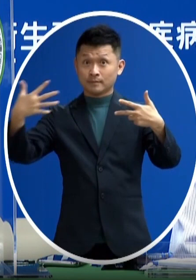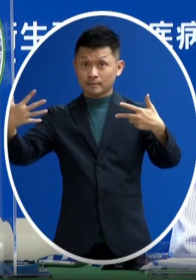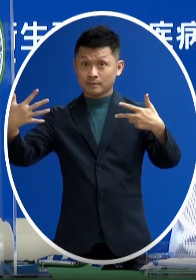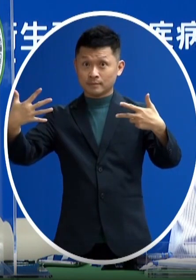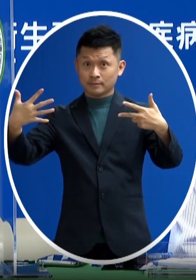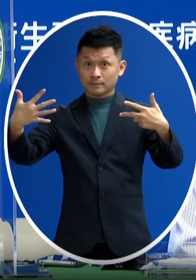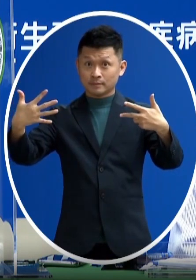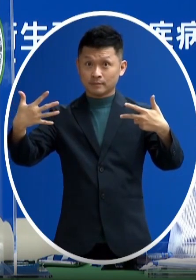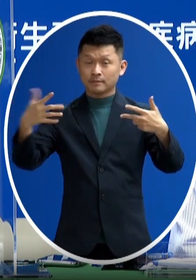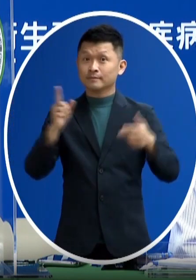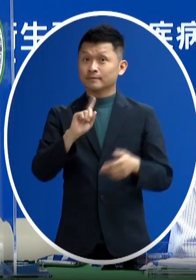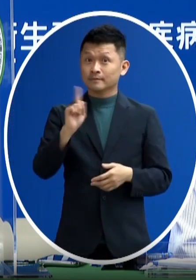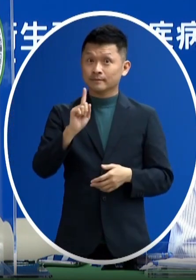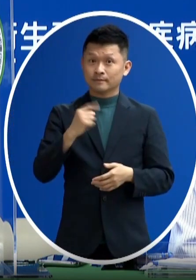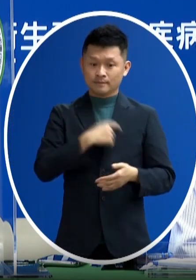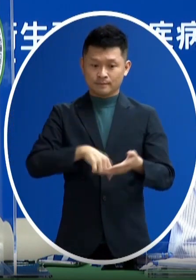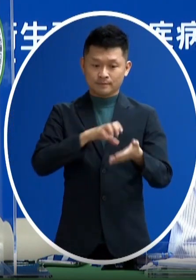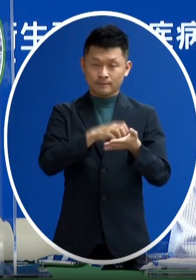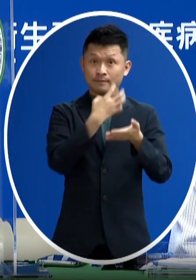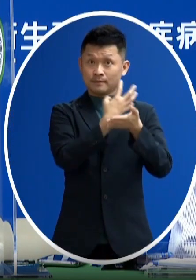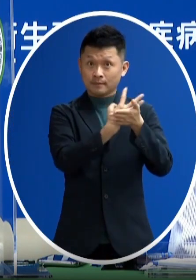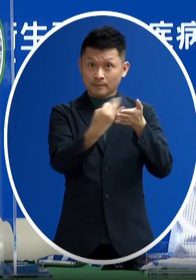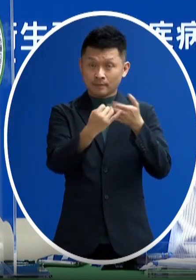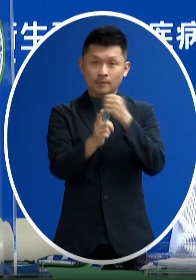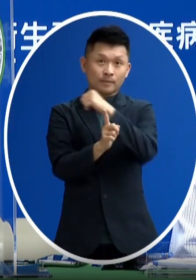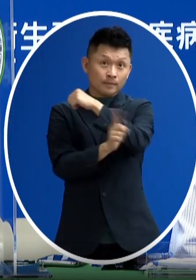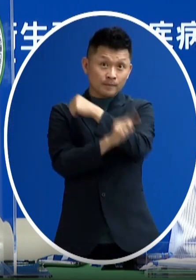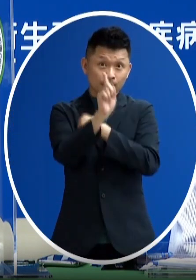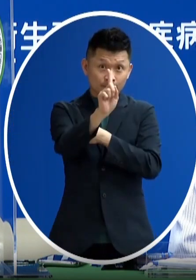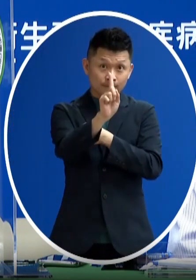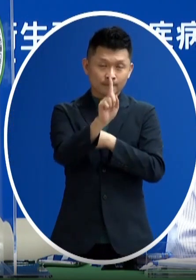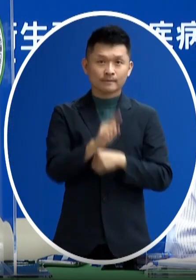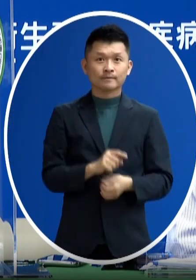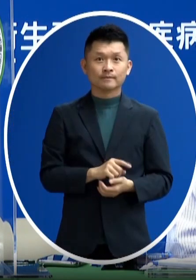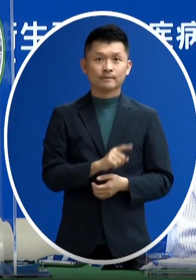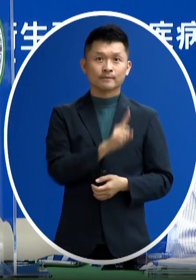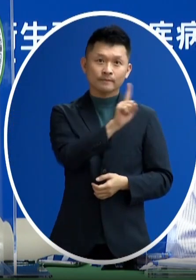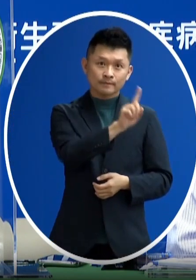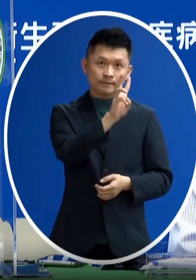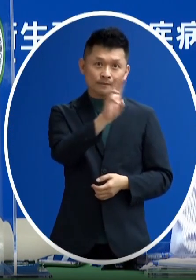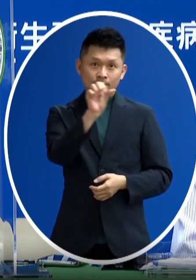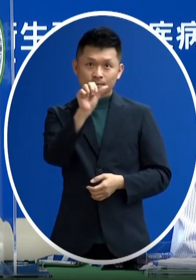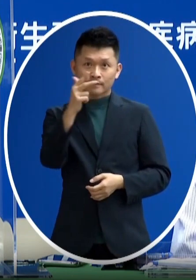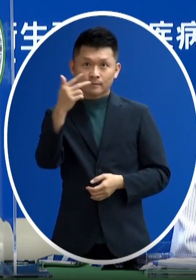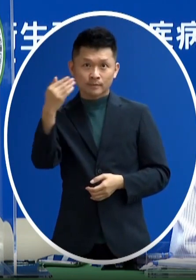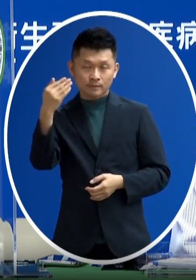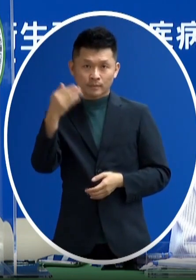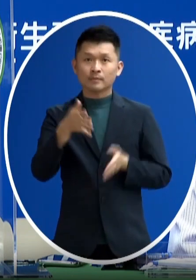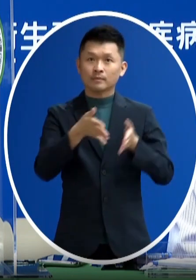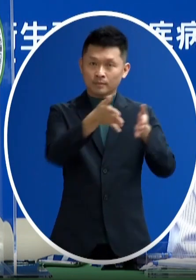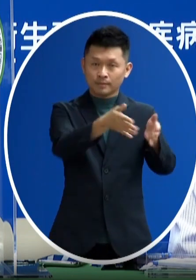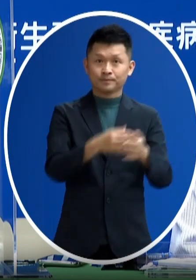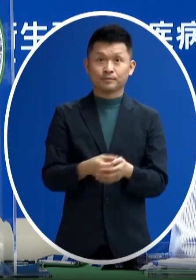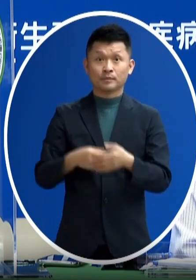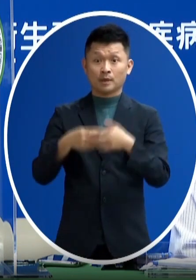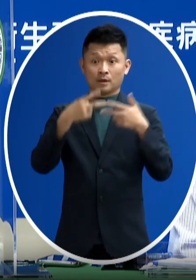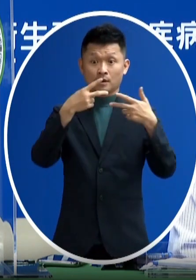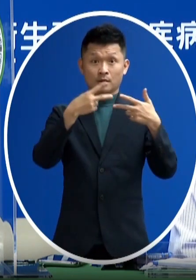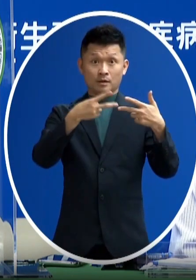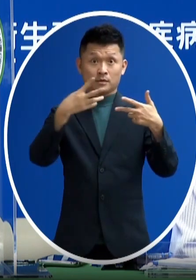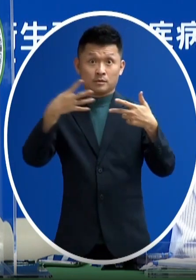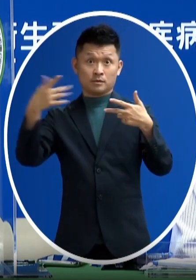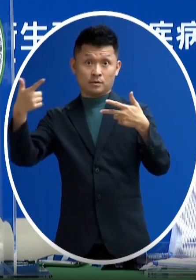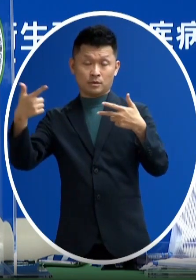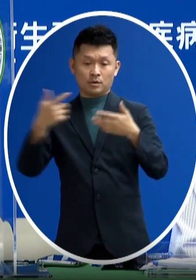135，是我们的尾数，身份证的尾数，的单号者。那双号就